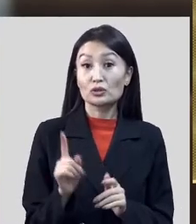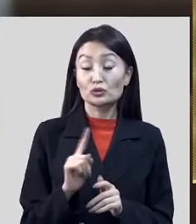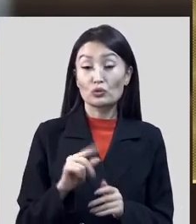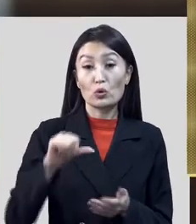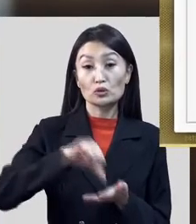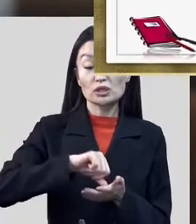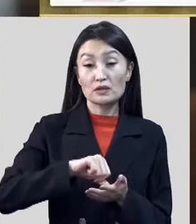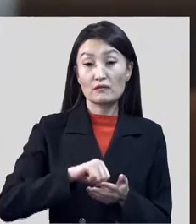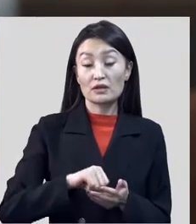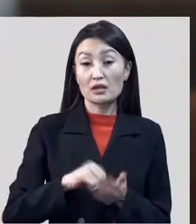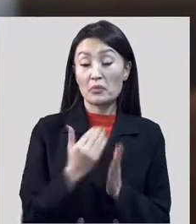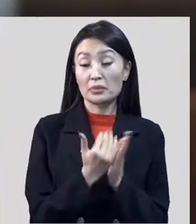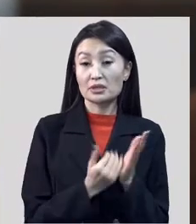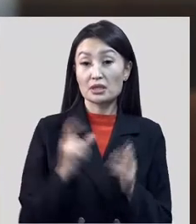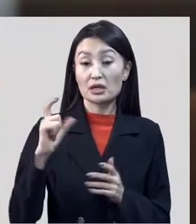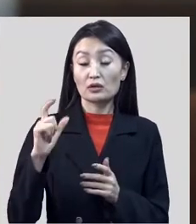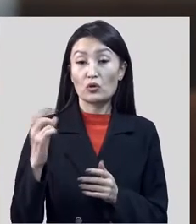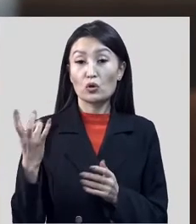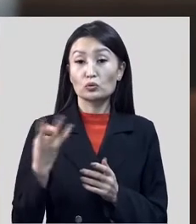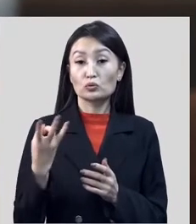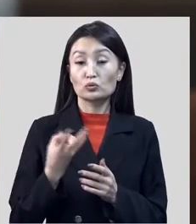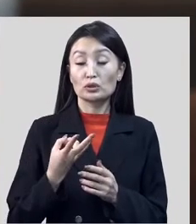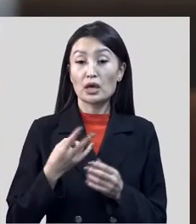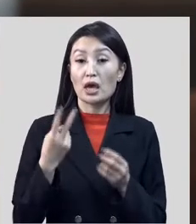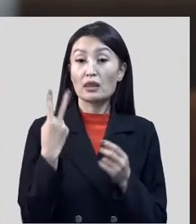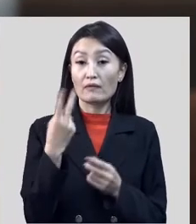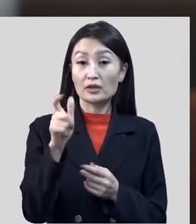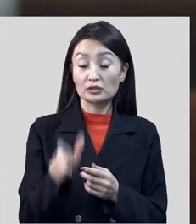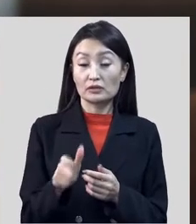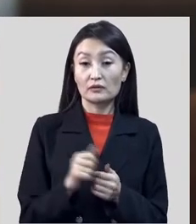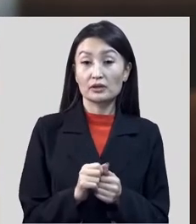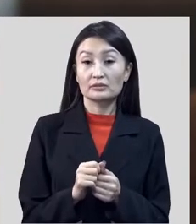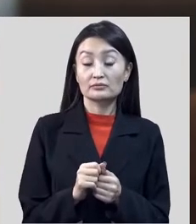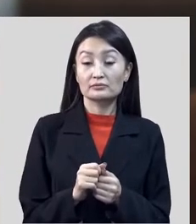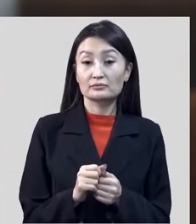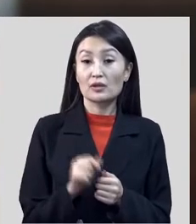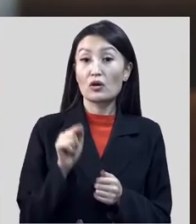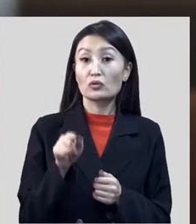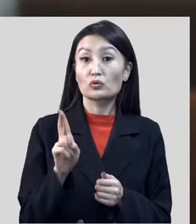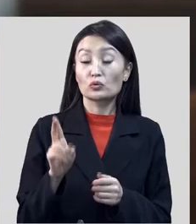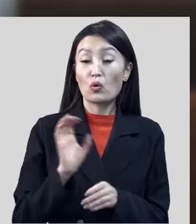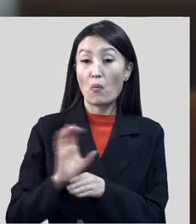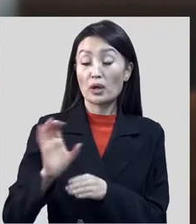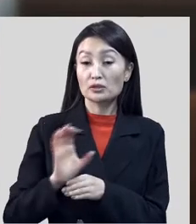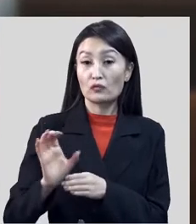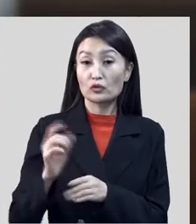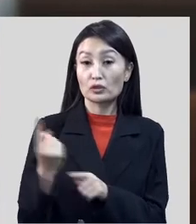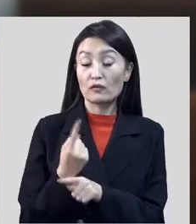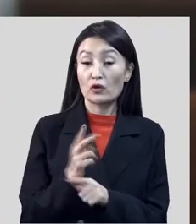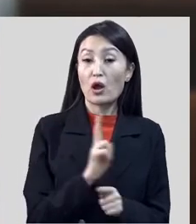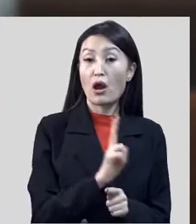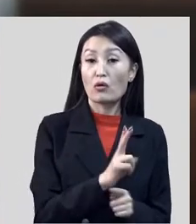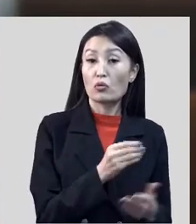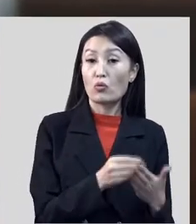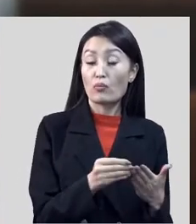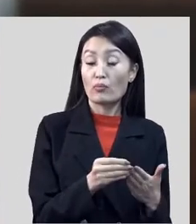участвовать в процессе экономике нужны два участника тот кто производит товар и тот кто